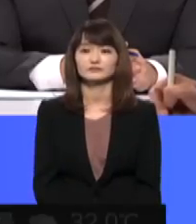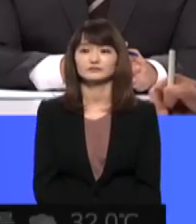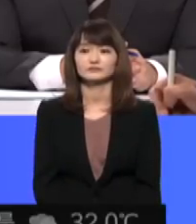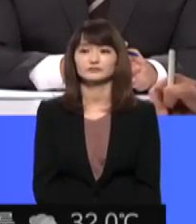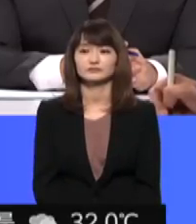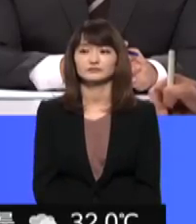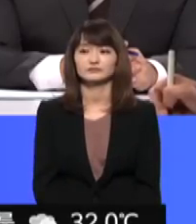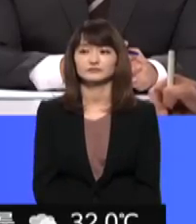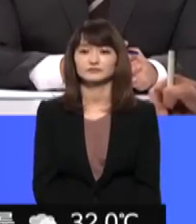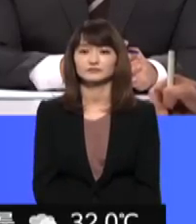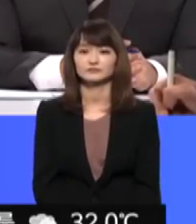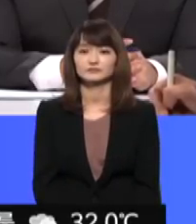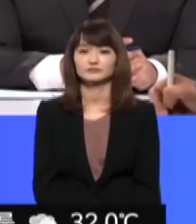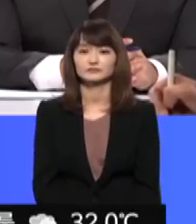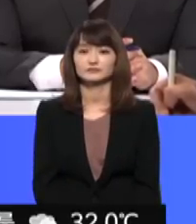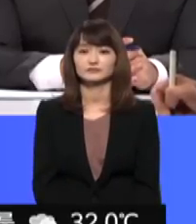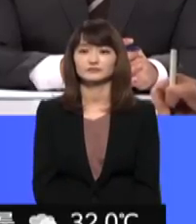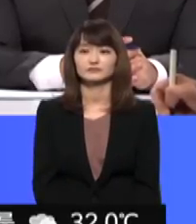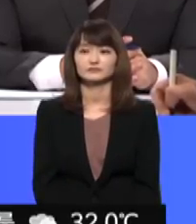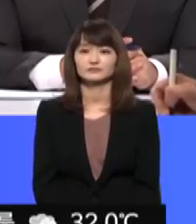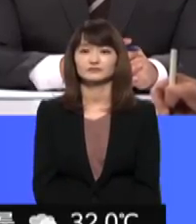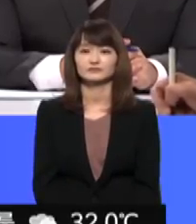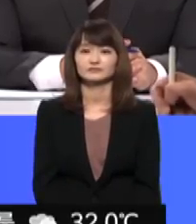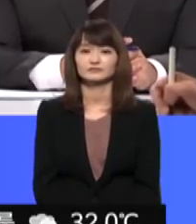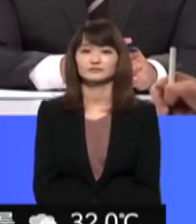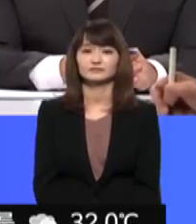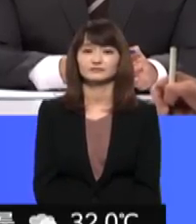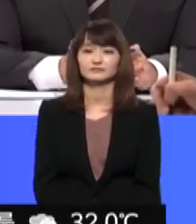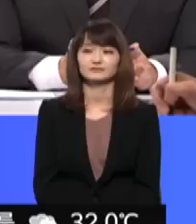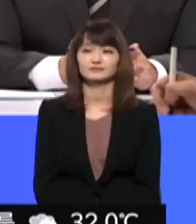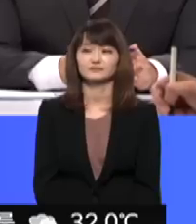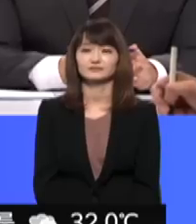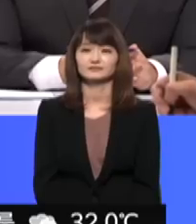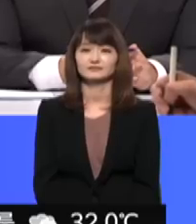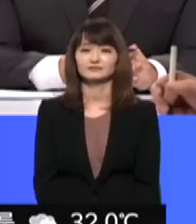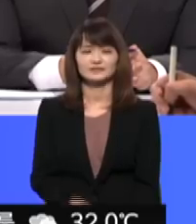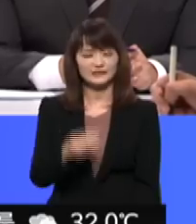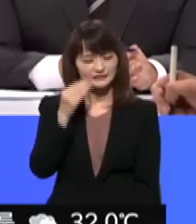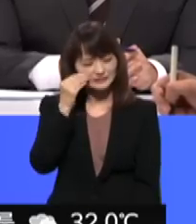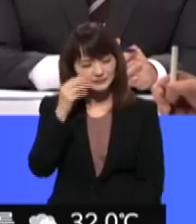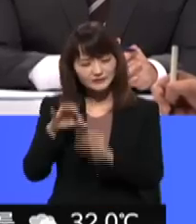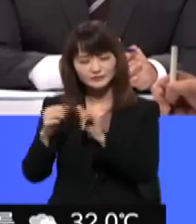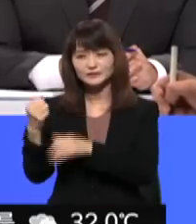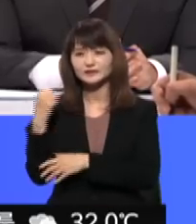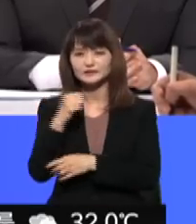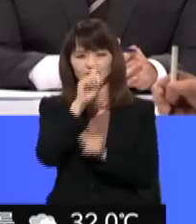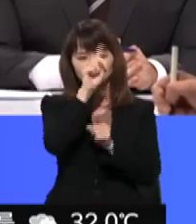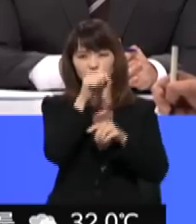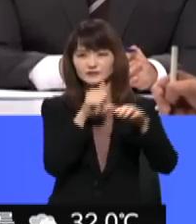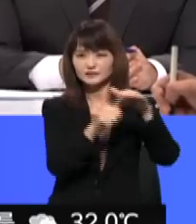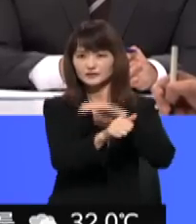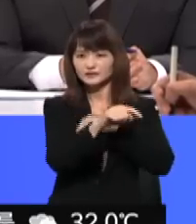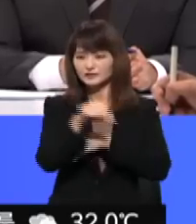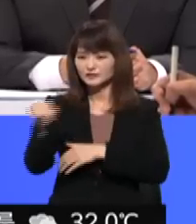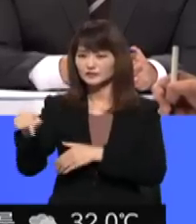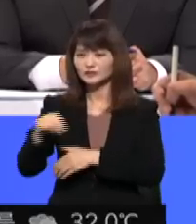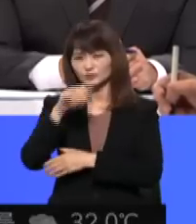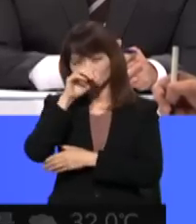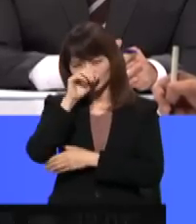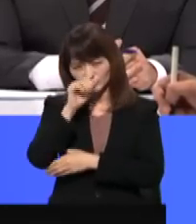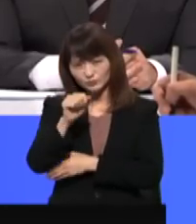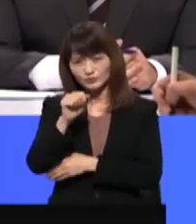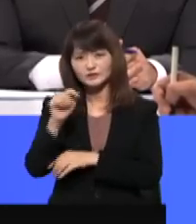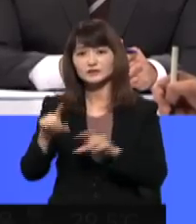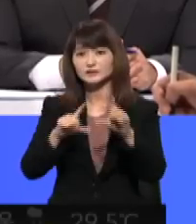성시경 님이 의견을 주셨습니다 성은 안 써서 제가 어떤 소식인지 모르겠는데 제발 국민의 임하고 이준석 대표하고 사이좋게 지내면 안